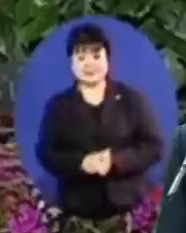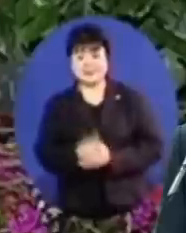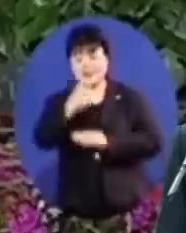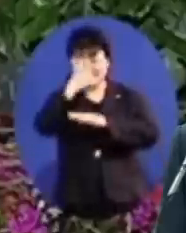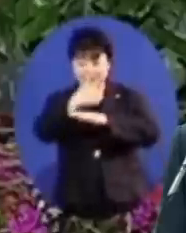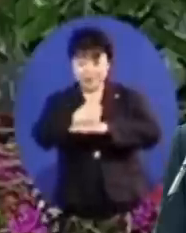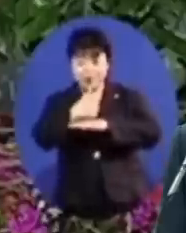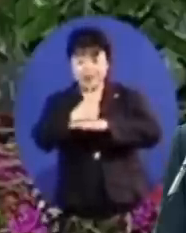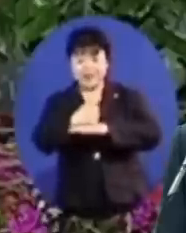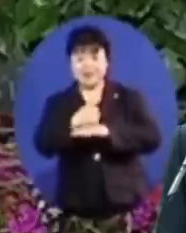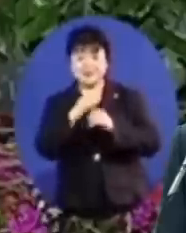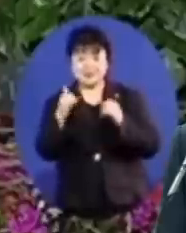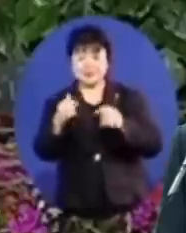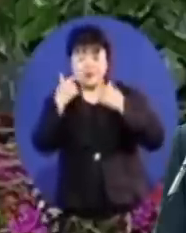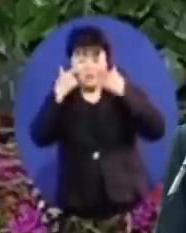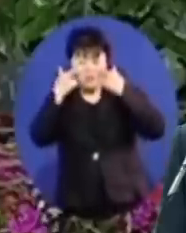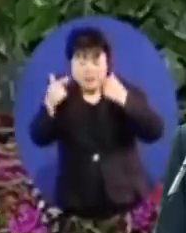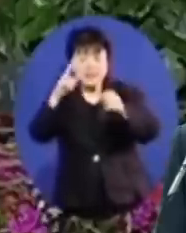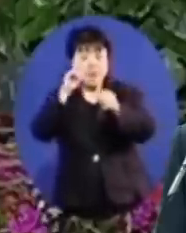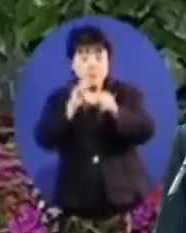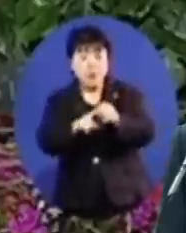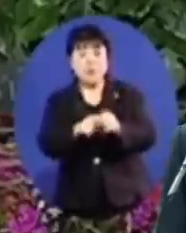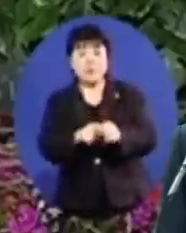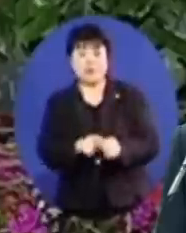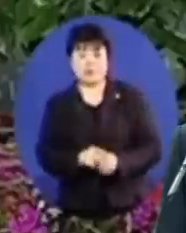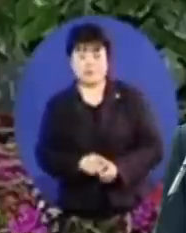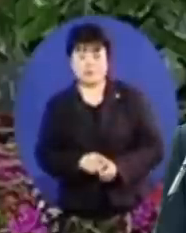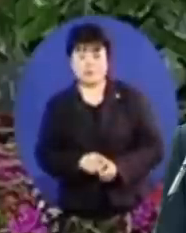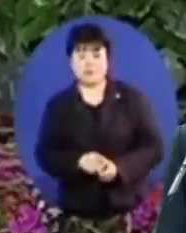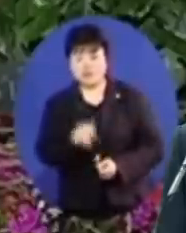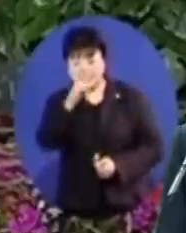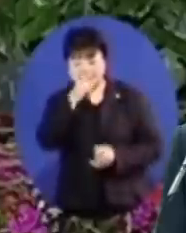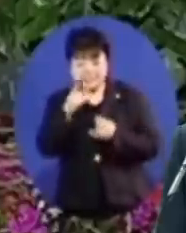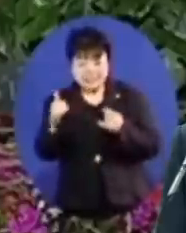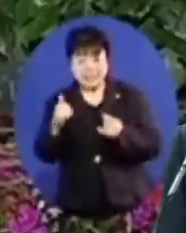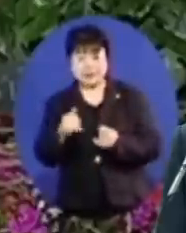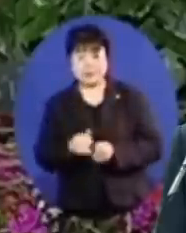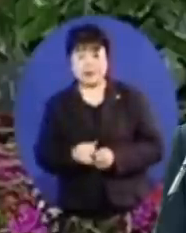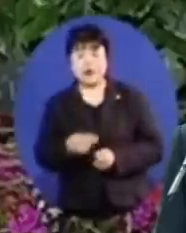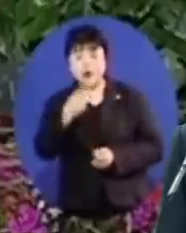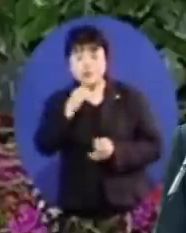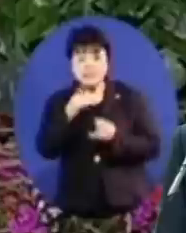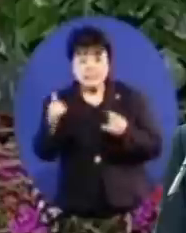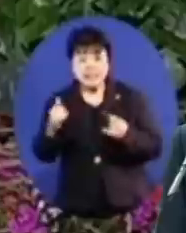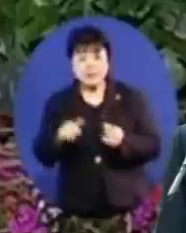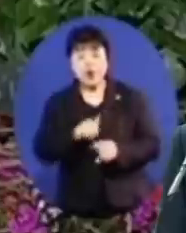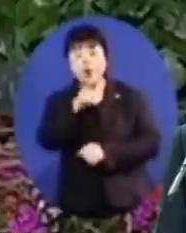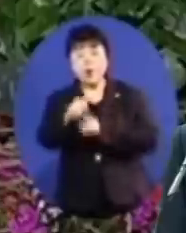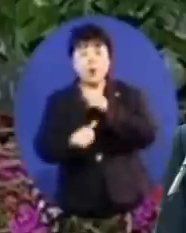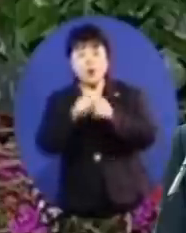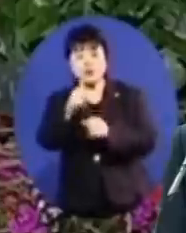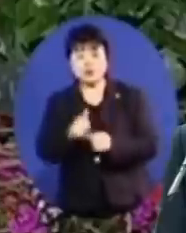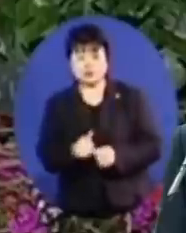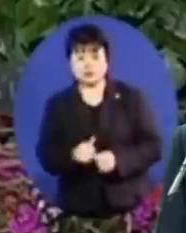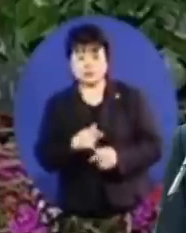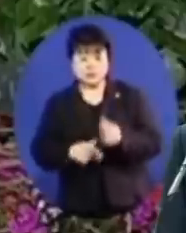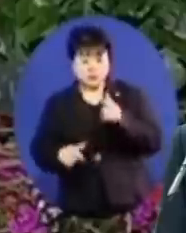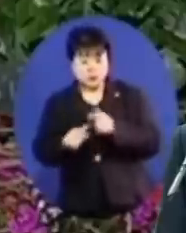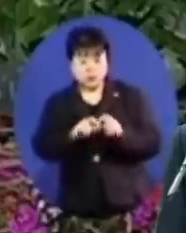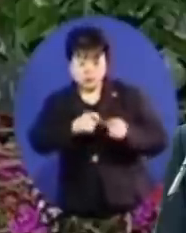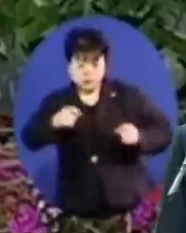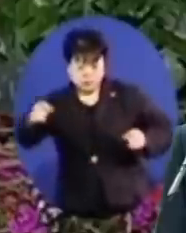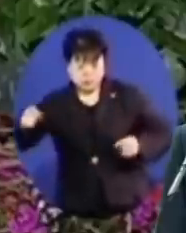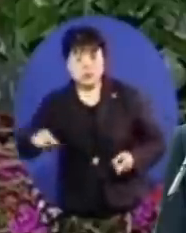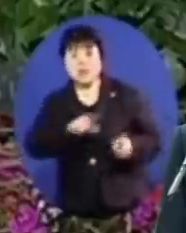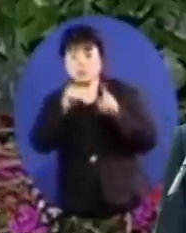결과 인생에 확실한 목표와 방향이 있는 사람들은 그렇지 않은 사람보다 5년 이내에 사망할 확률이